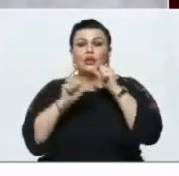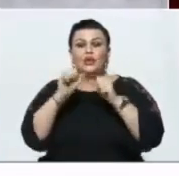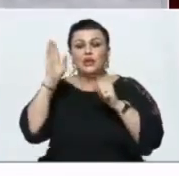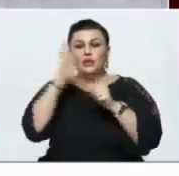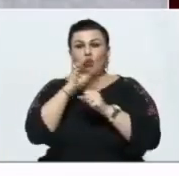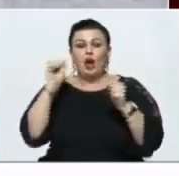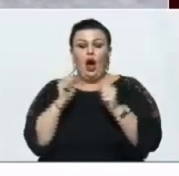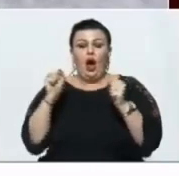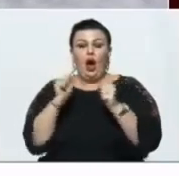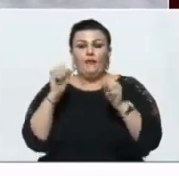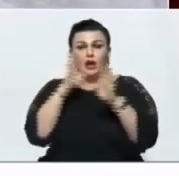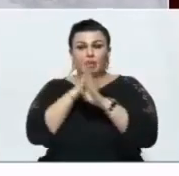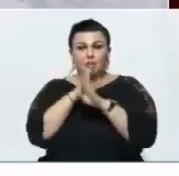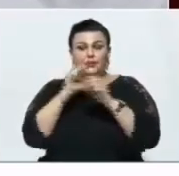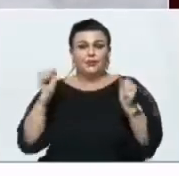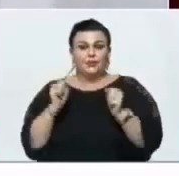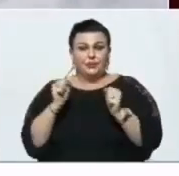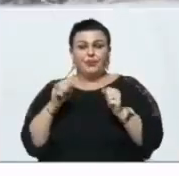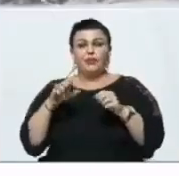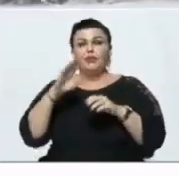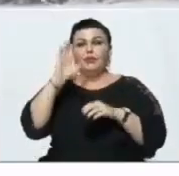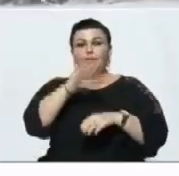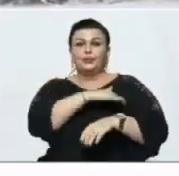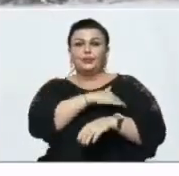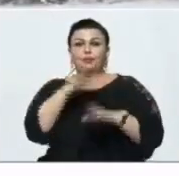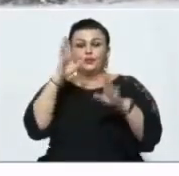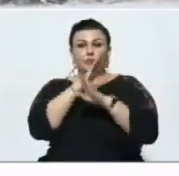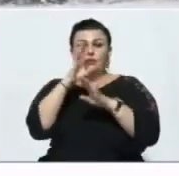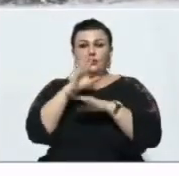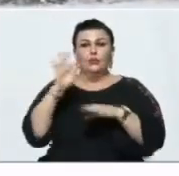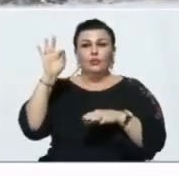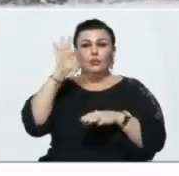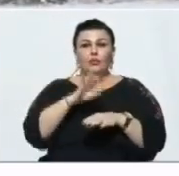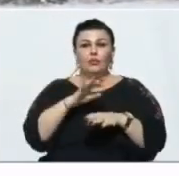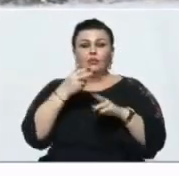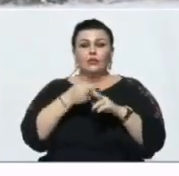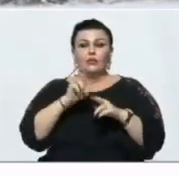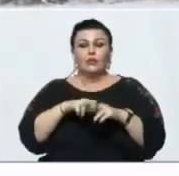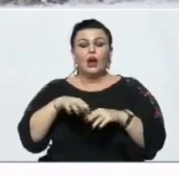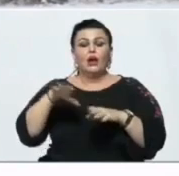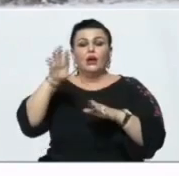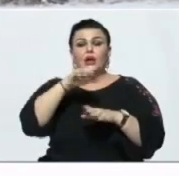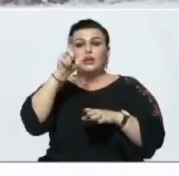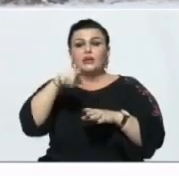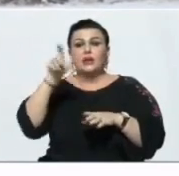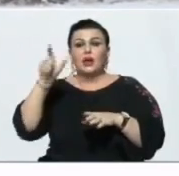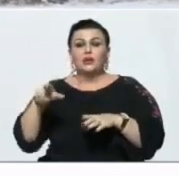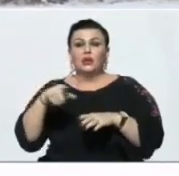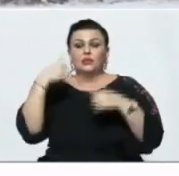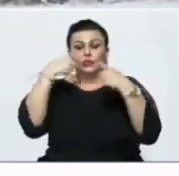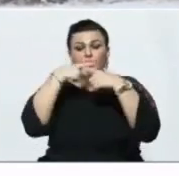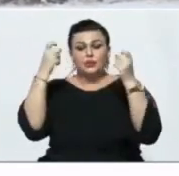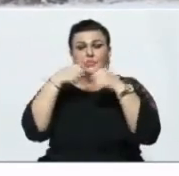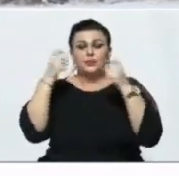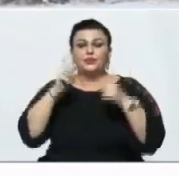soyuq havasıdır. Bununla əlaqədar olaraq da həm hidrometeoroloqlar, həm də səlahiyyətli orqanlar insanlara vaxtaşırı